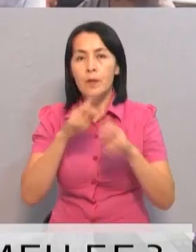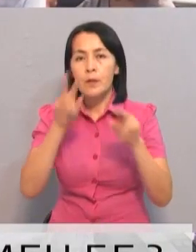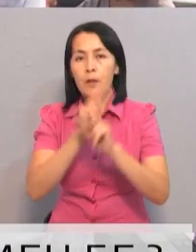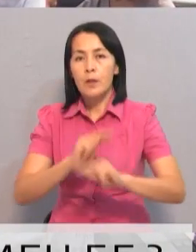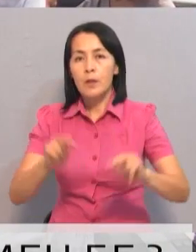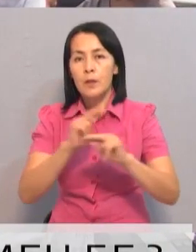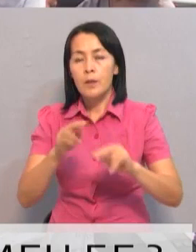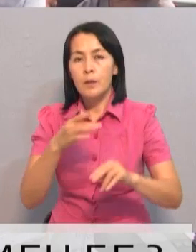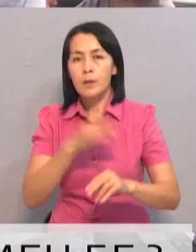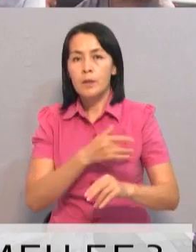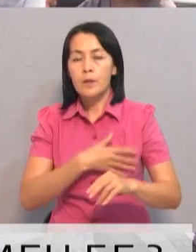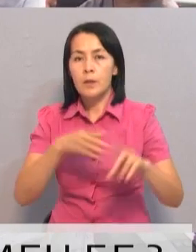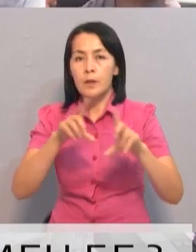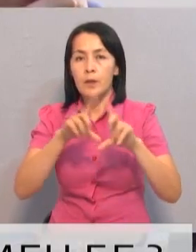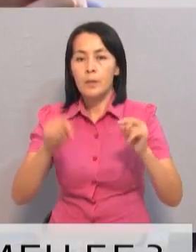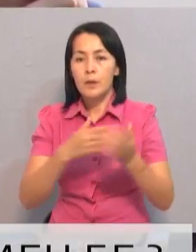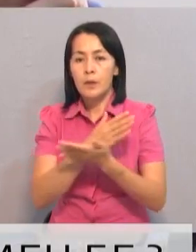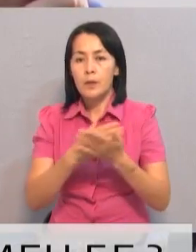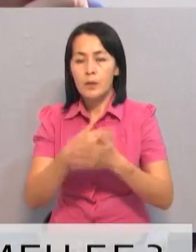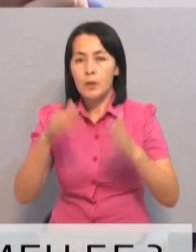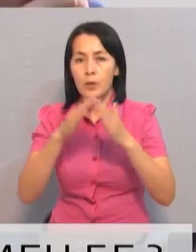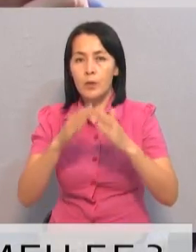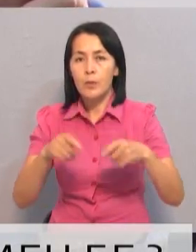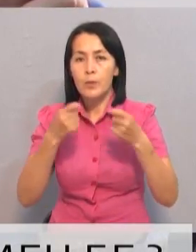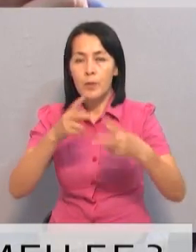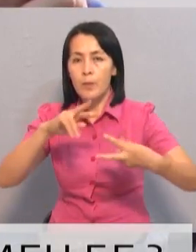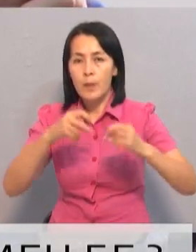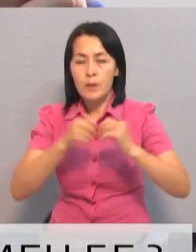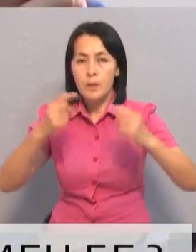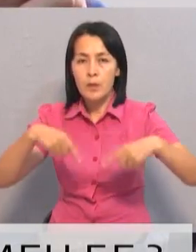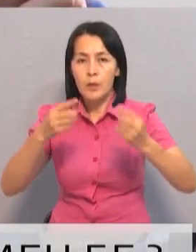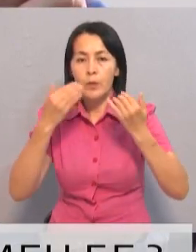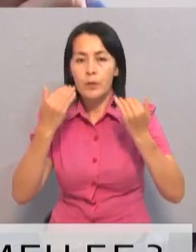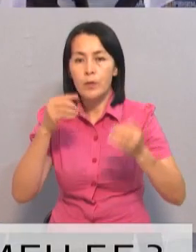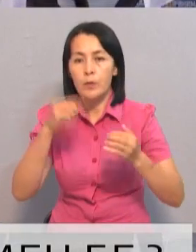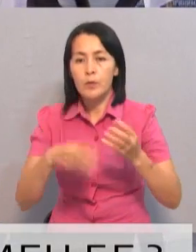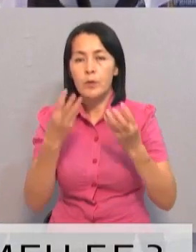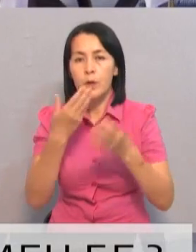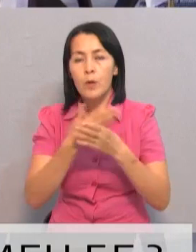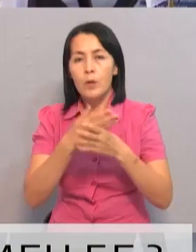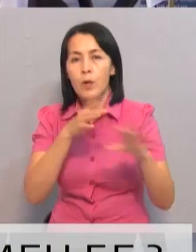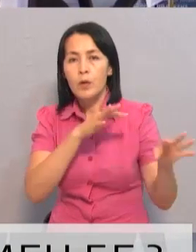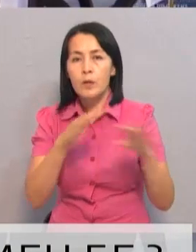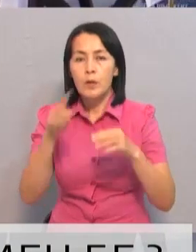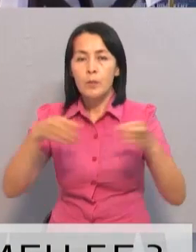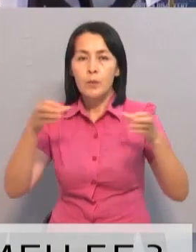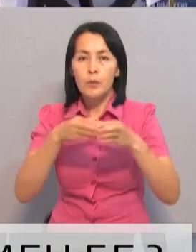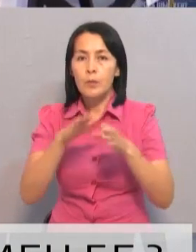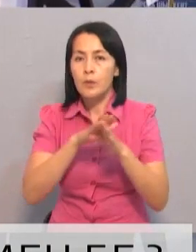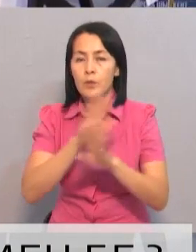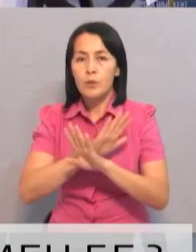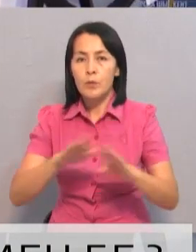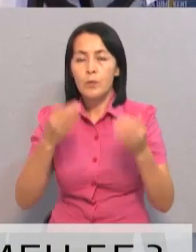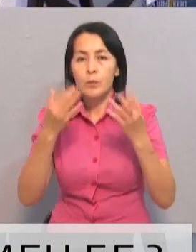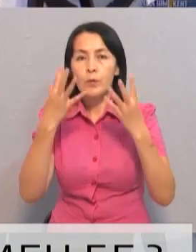педагогтар жеке мектеп қызметкерлерін тұрғын үймен қамтамасыз ету мәселесін көтерді. Қосымша қолдау шаралары да бұл ұйымдарға жүрмейтін